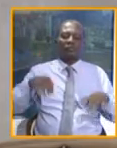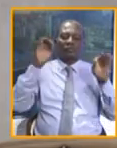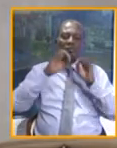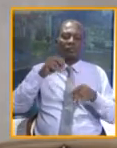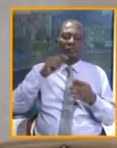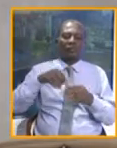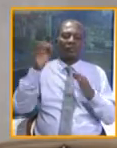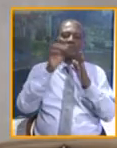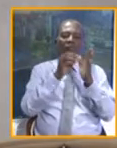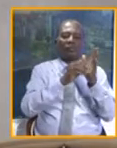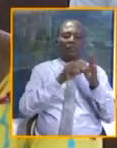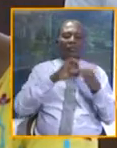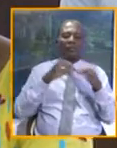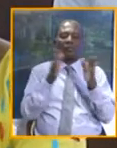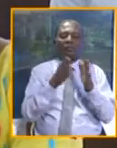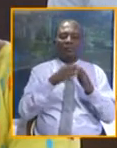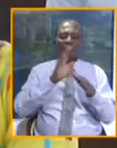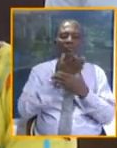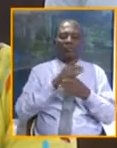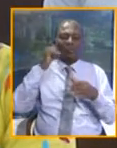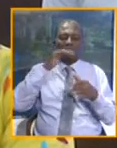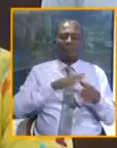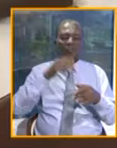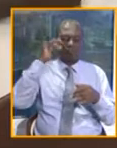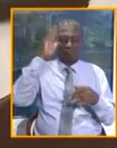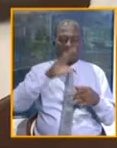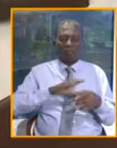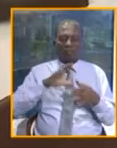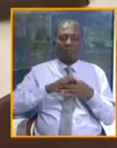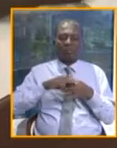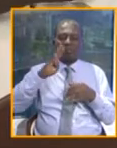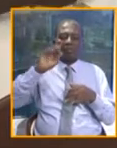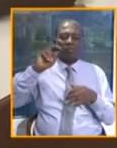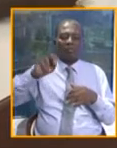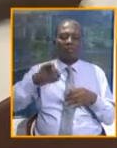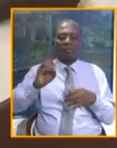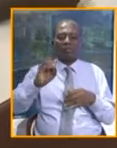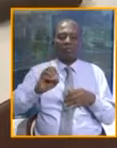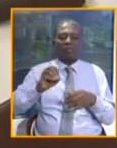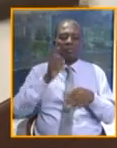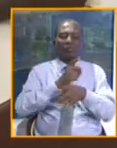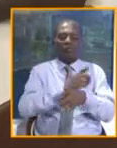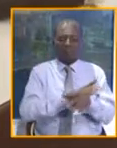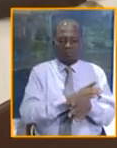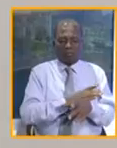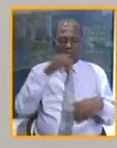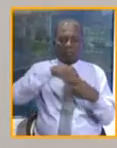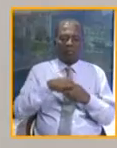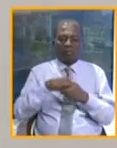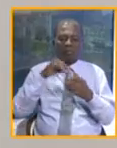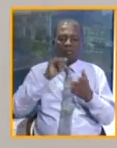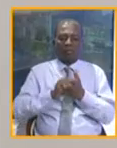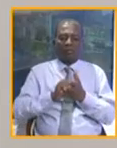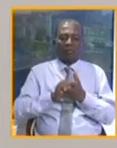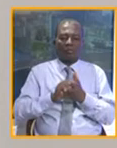du jour de cette rencontre entre les filles et fils de Bondo, le développement. Dans cette localité, située